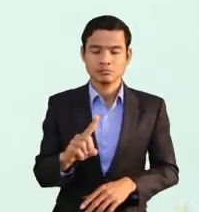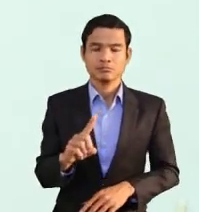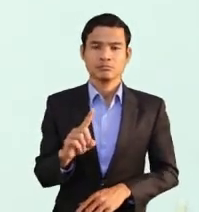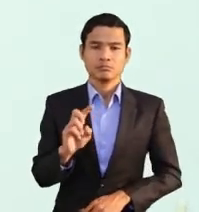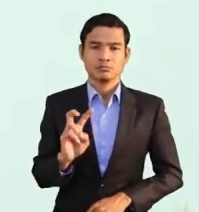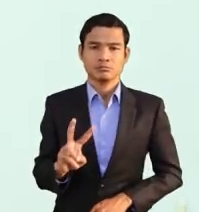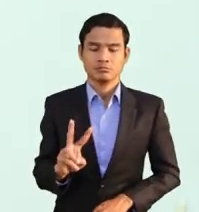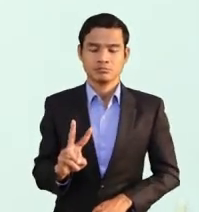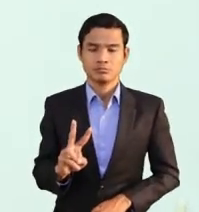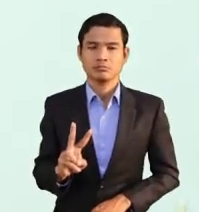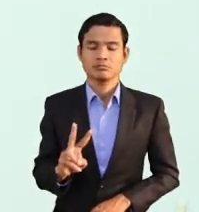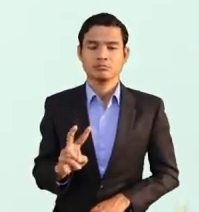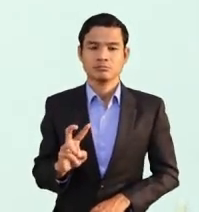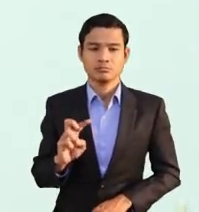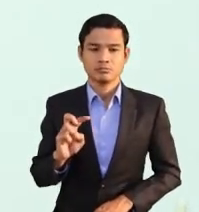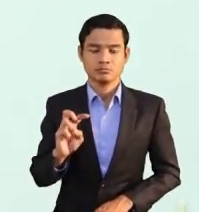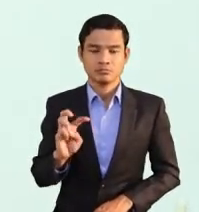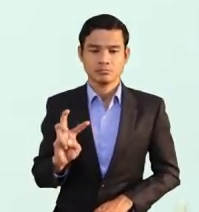mùi bí